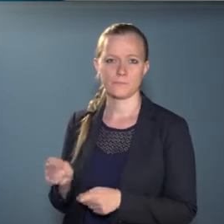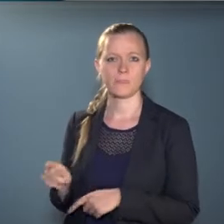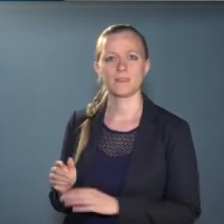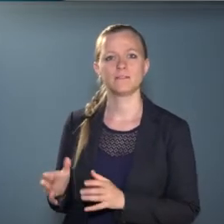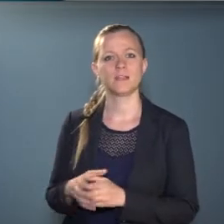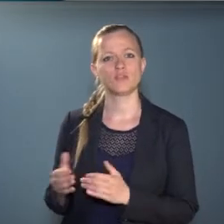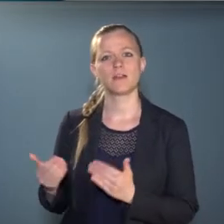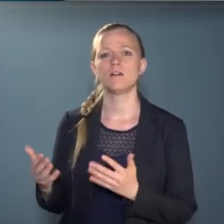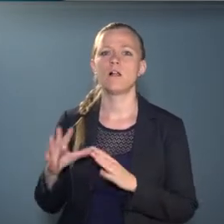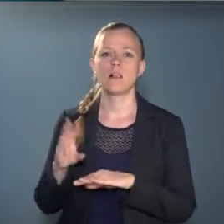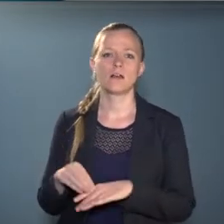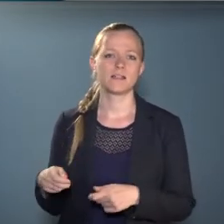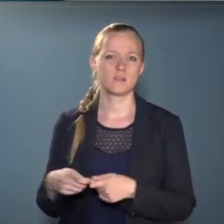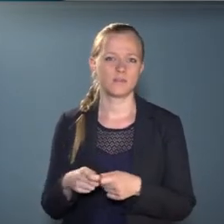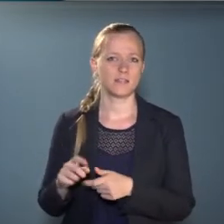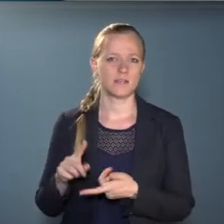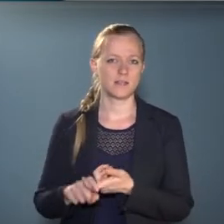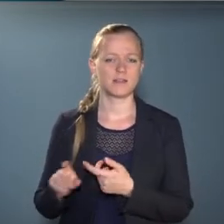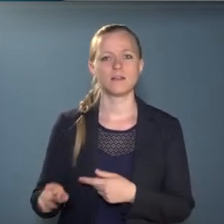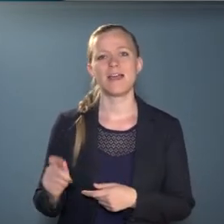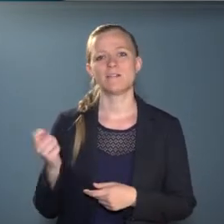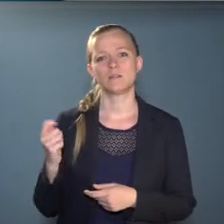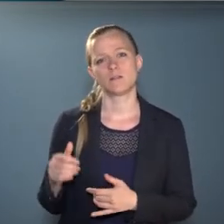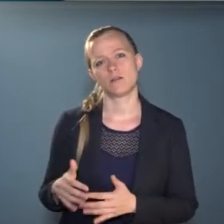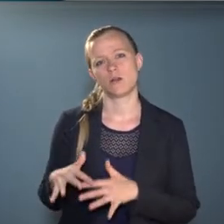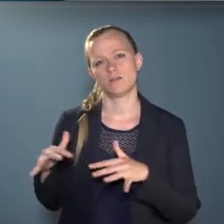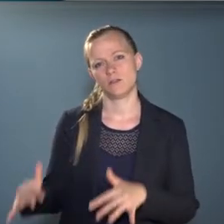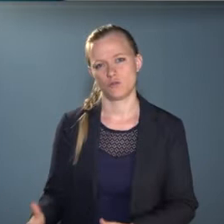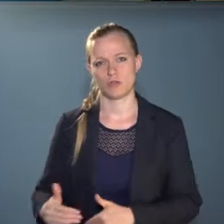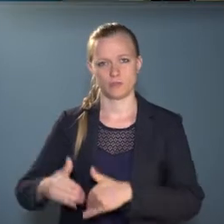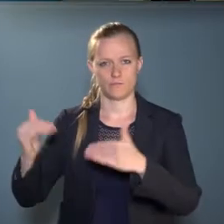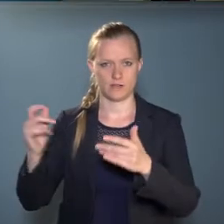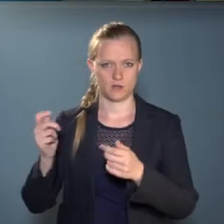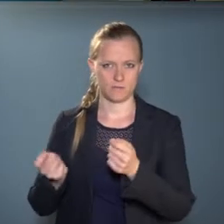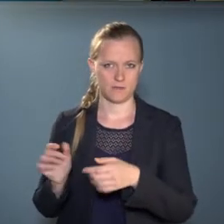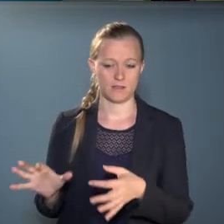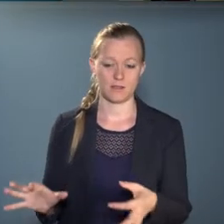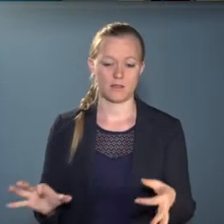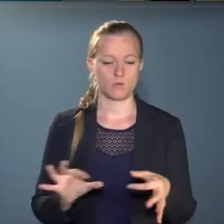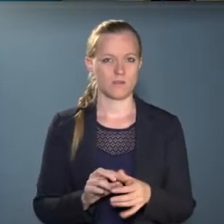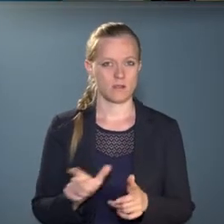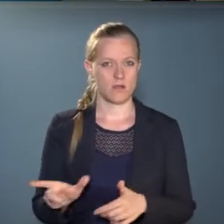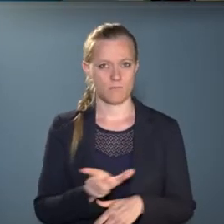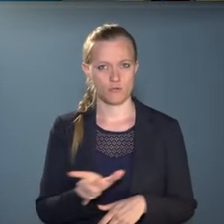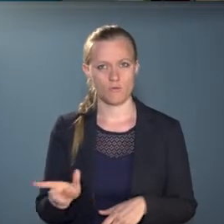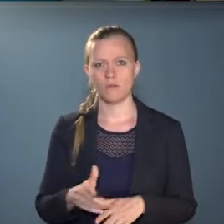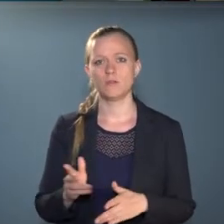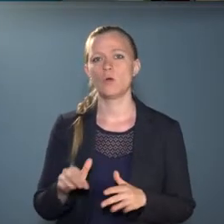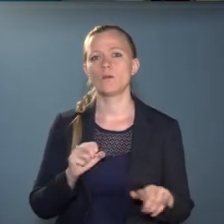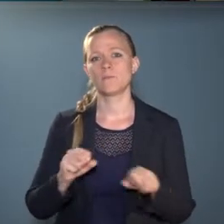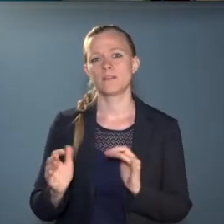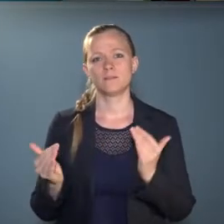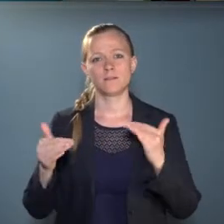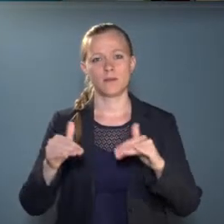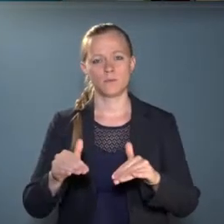társasházak lakásszövetkezetek részére energiahatékonyság növelésére kiírt pályázat. Ezt a kettőt összekapcsolom, akkor az önkormányzati